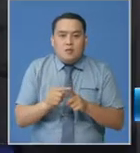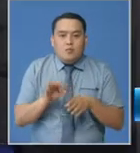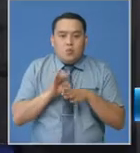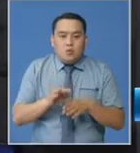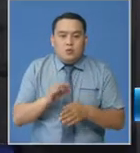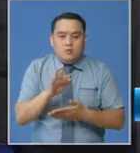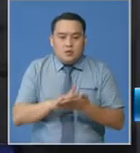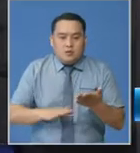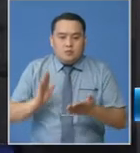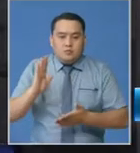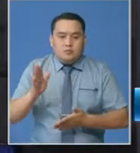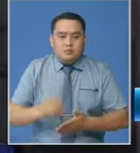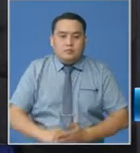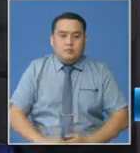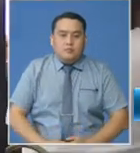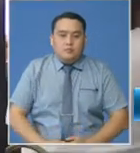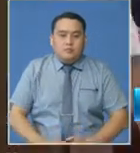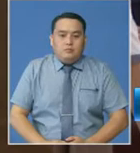и